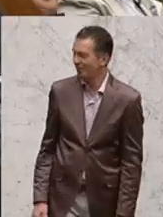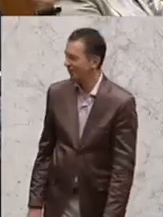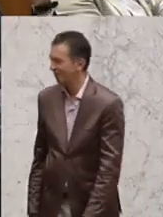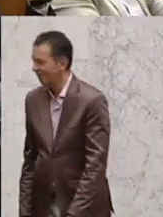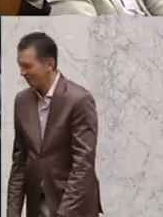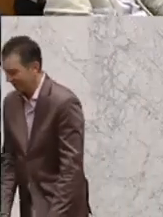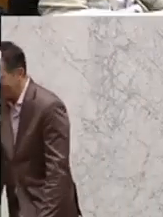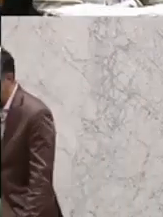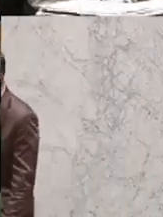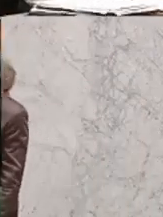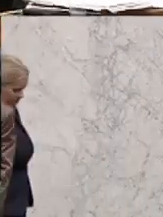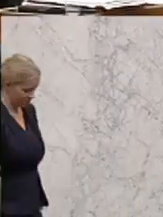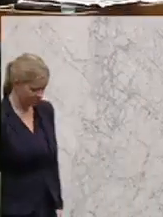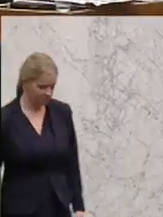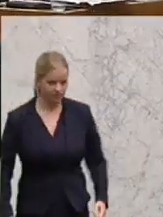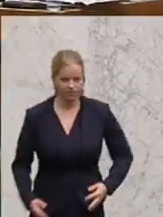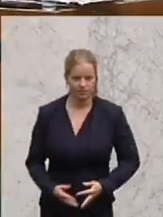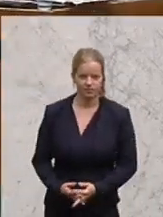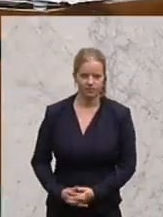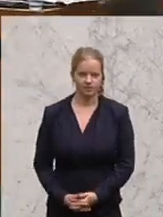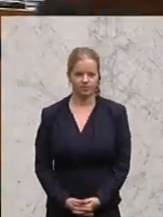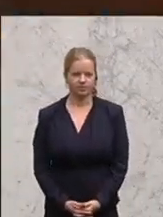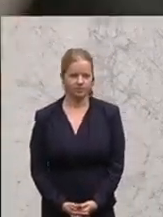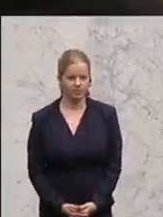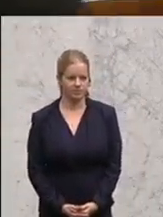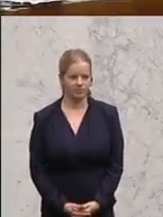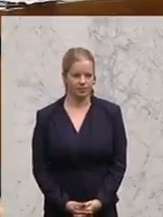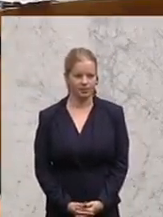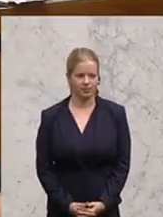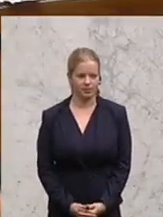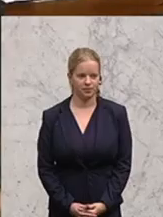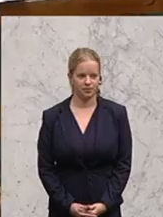Die Klubobfrau der Grünen, Eva Klawischnik, hat jetzt gerade Platz genommen.